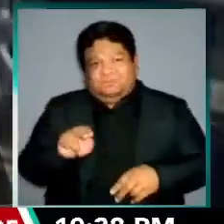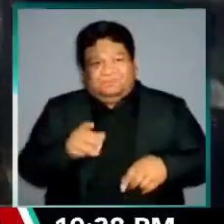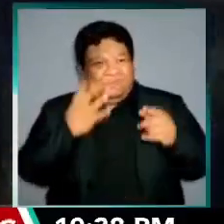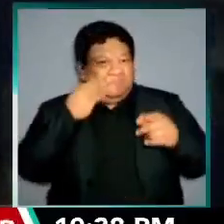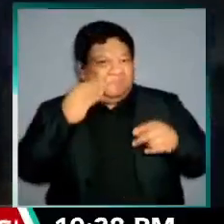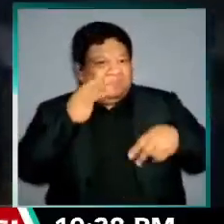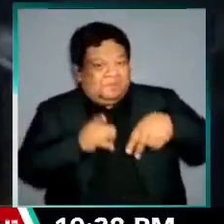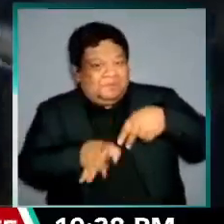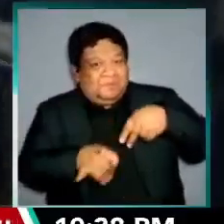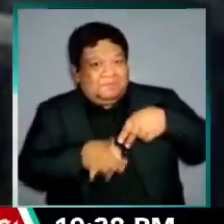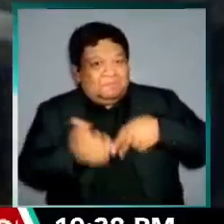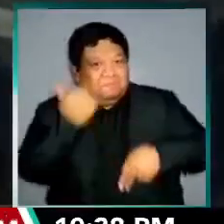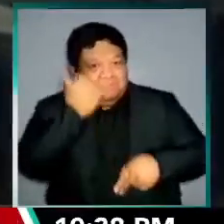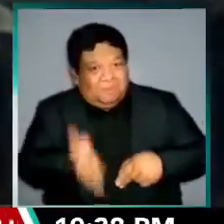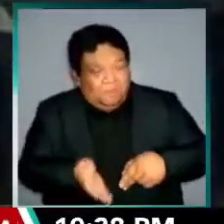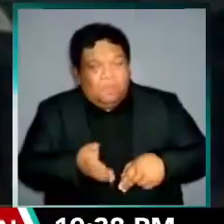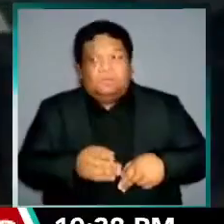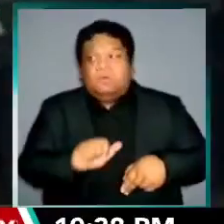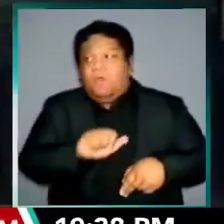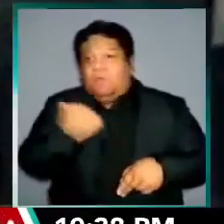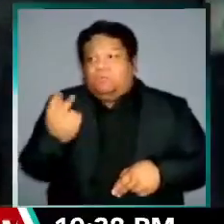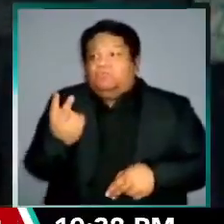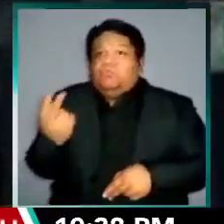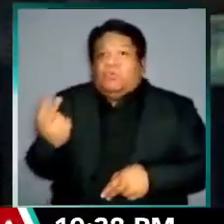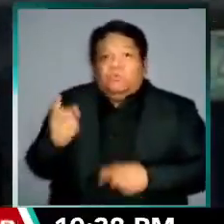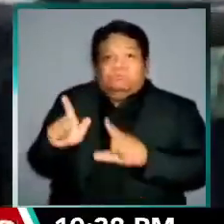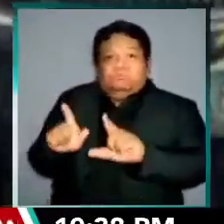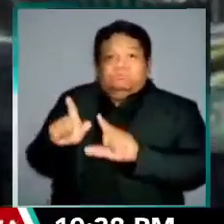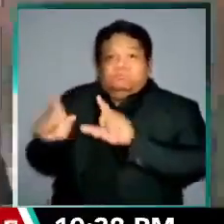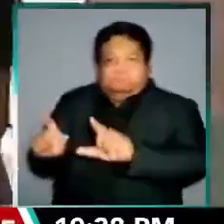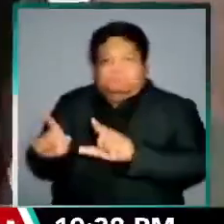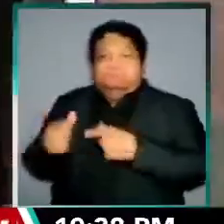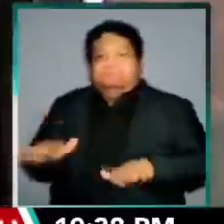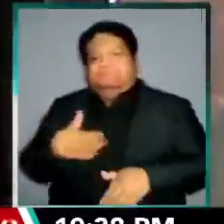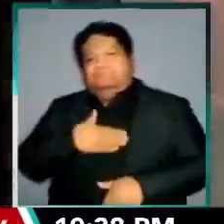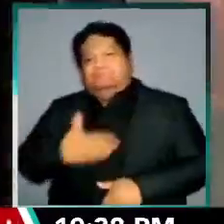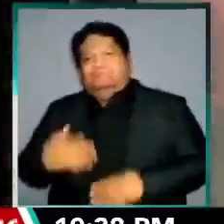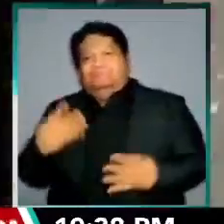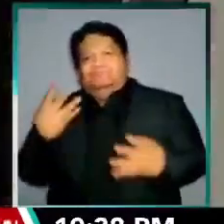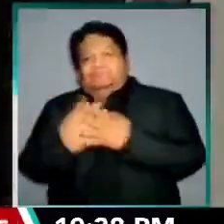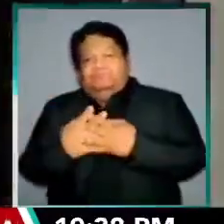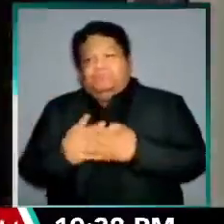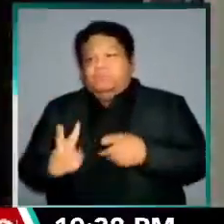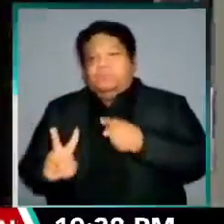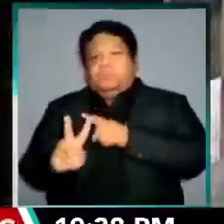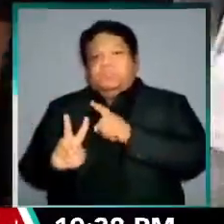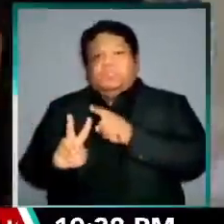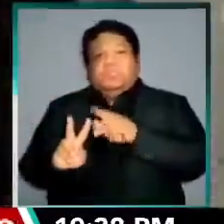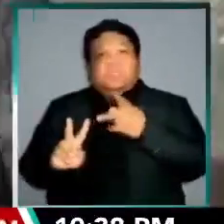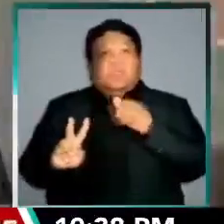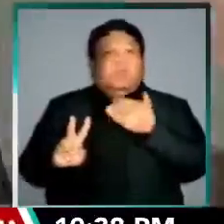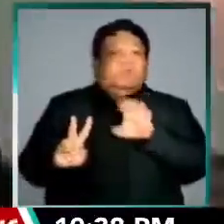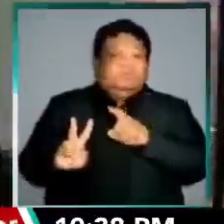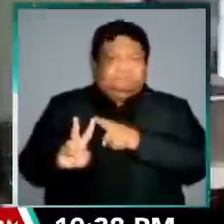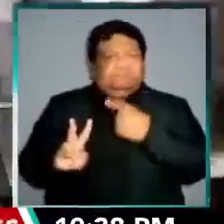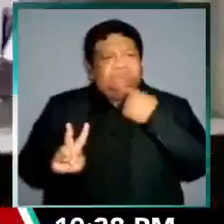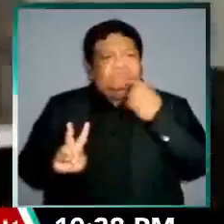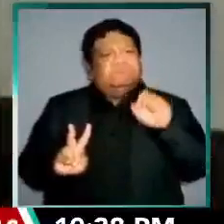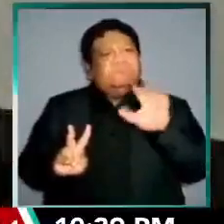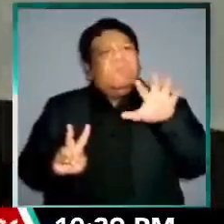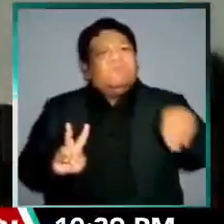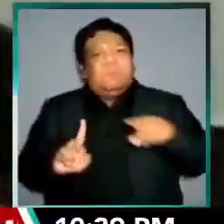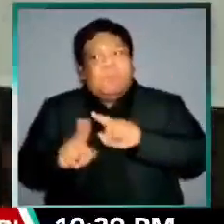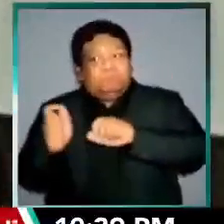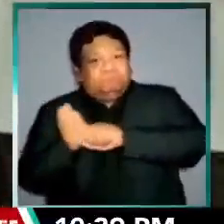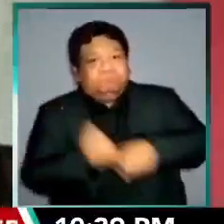si John Arvin Kyle Diocena. Umamin siyang naroon siya sa initiation rites pero hindi raw siya pumalo. Sumuko rin ang isa pang suspect pero